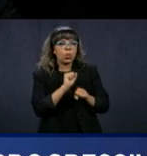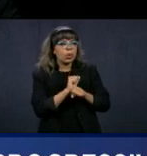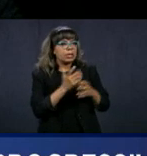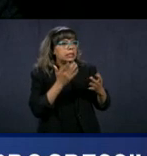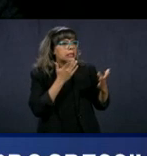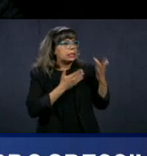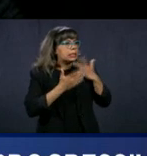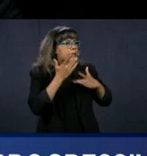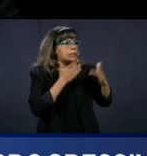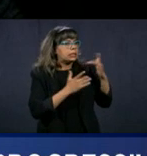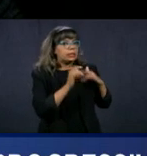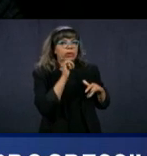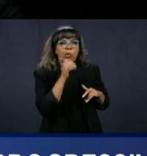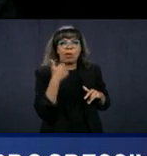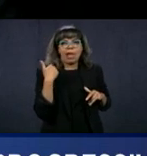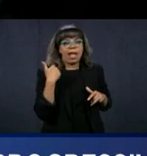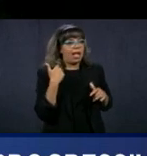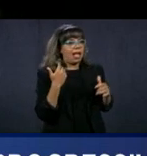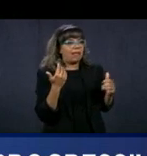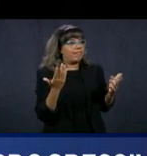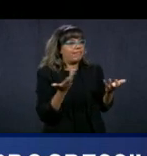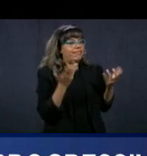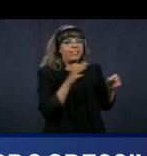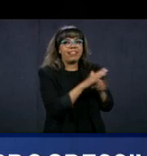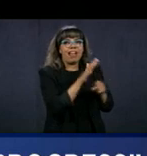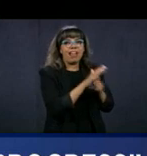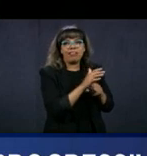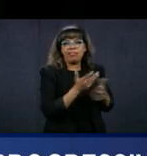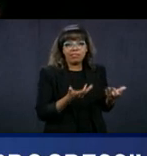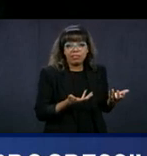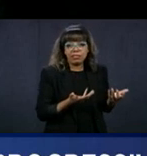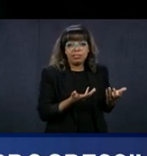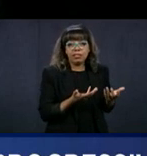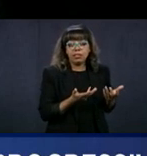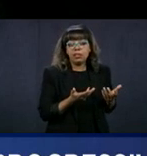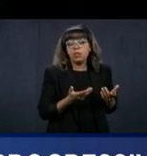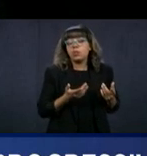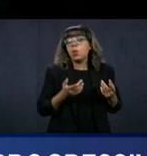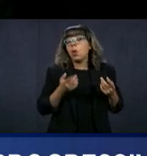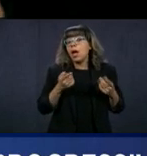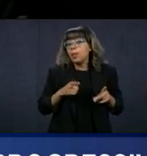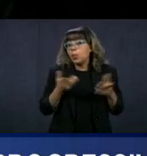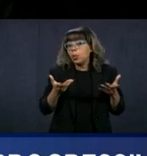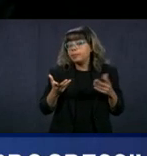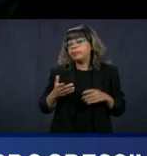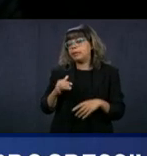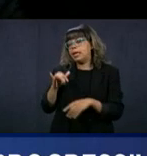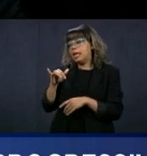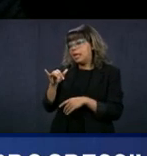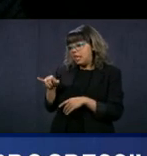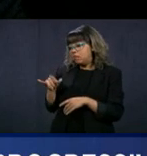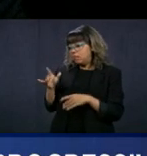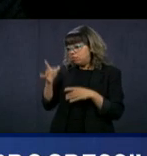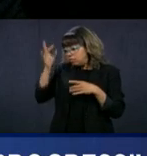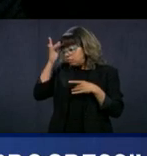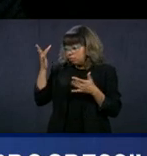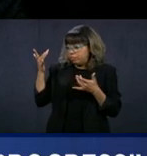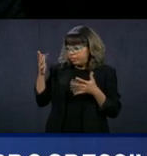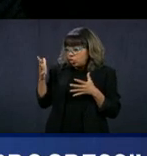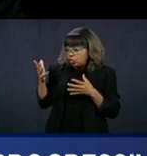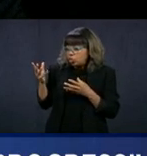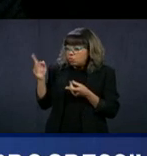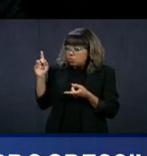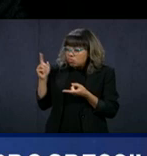Il y a des besoins importants pour plusieurs raisons. Lorsqu'un travailleur est guéri et peut